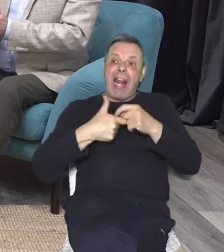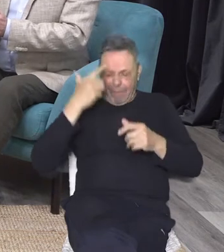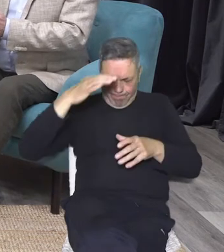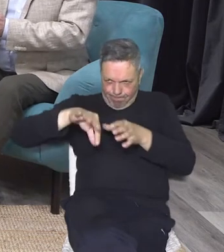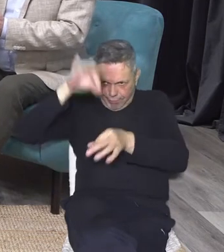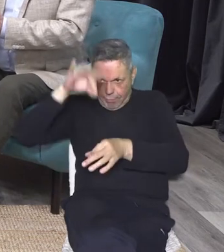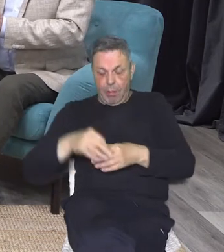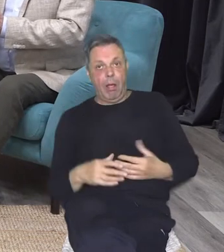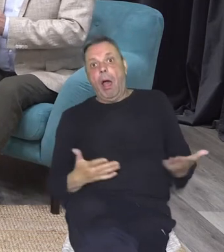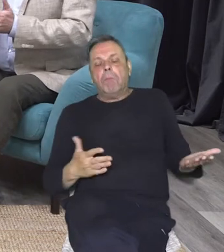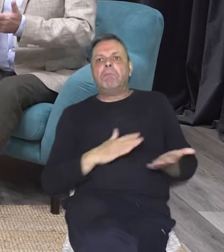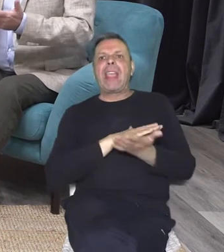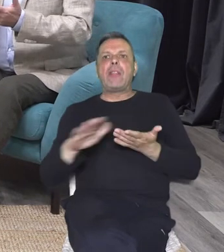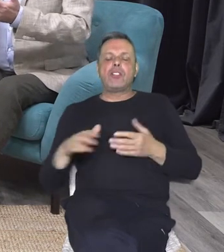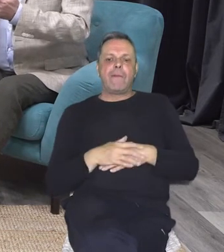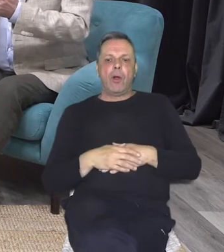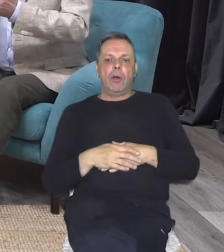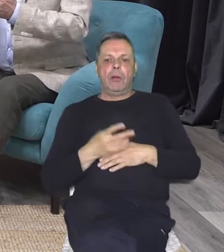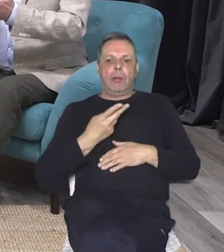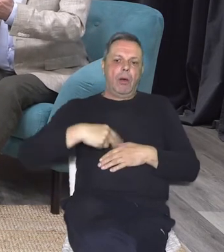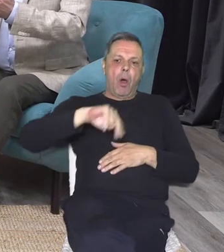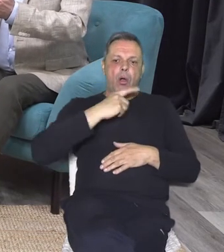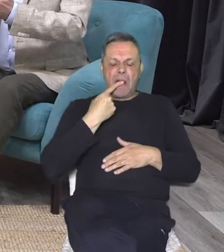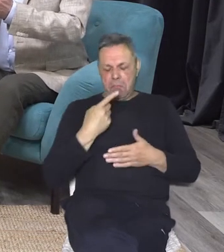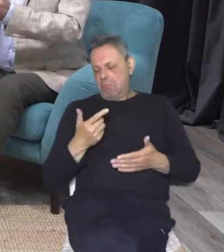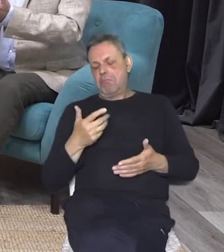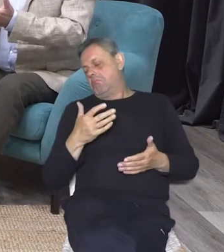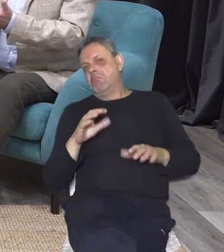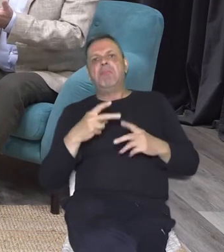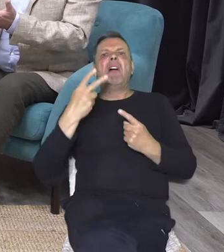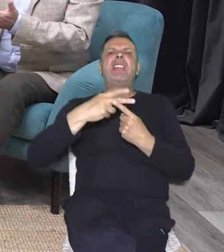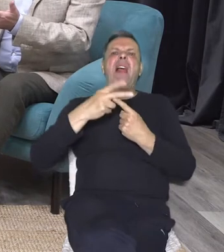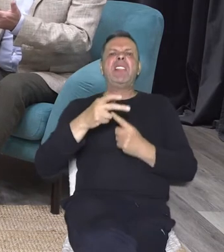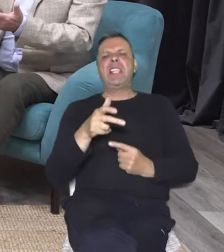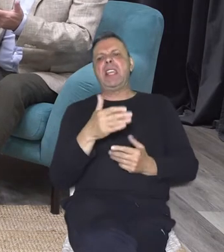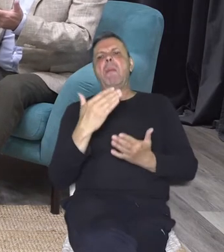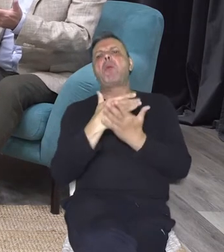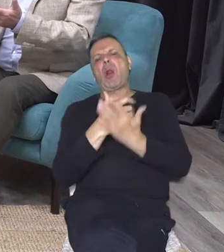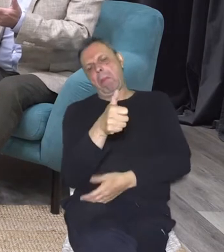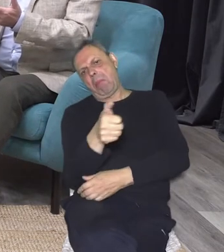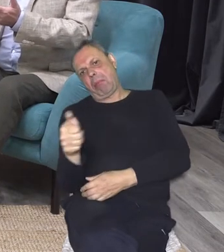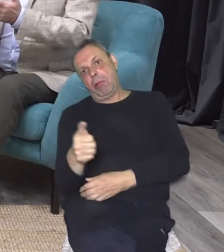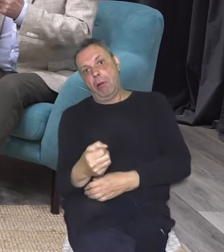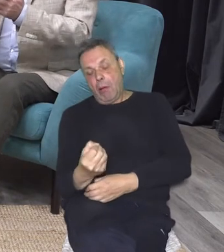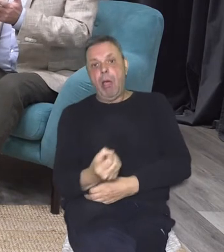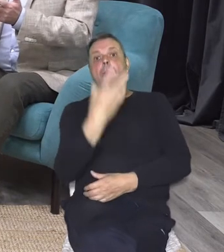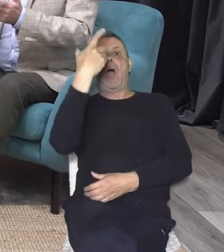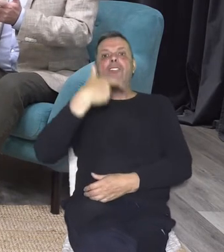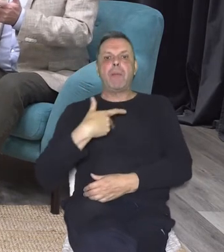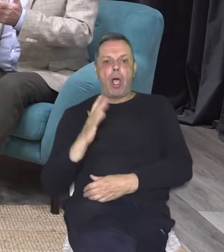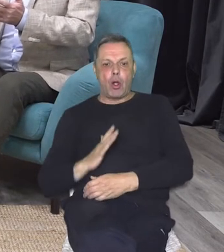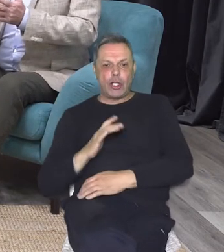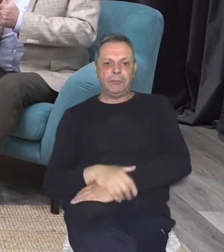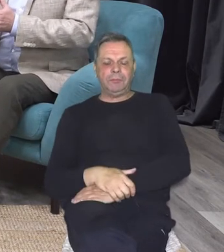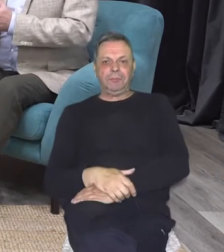saznam. Jednostavno, okrenem neki program na televiziji, pa se pojavi